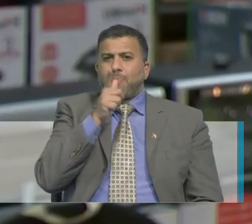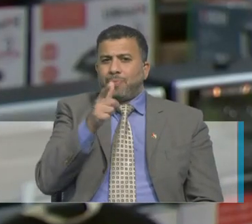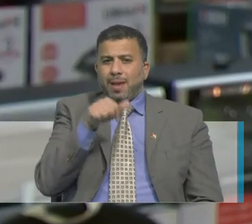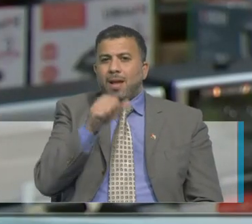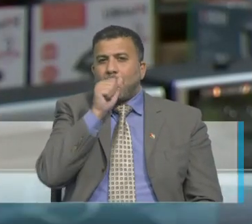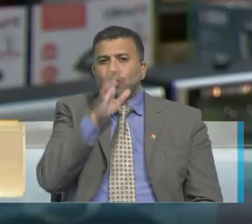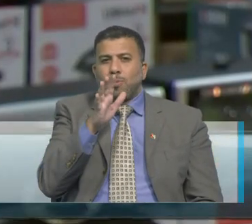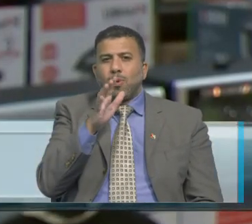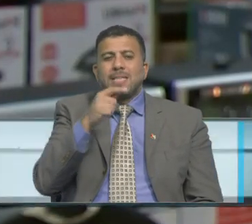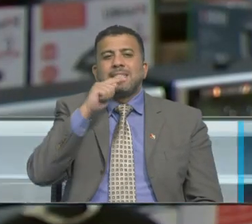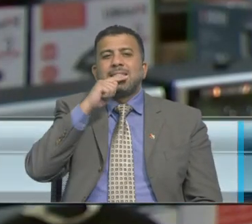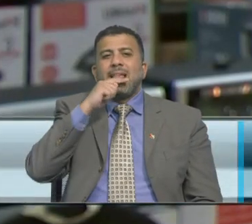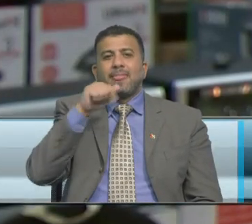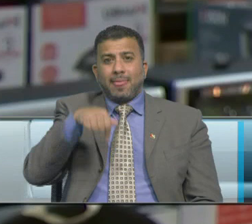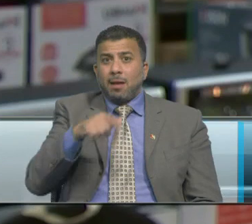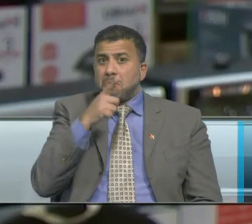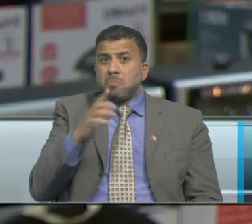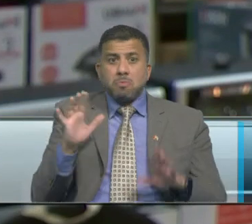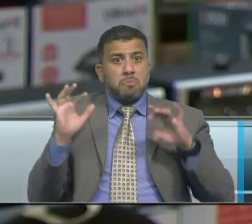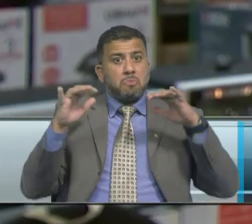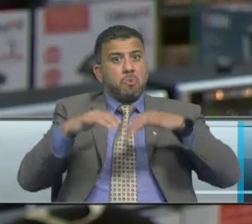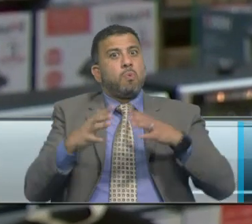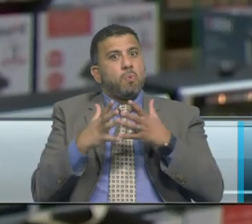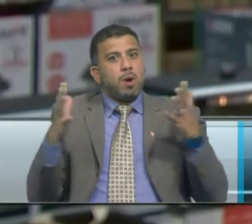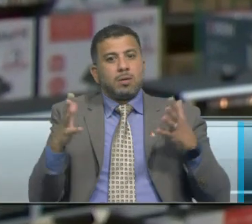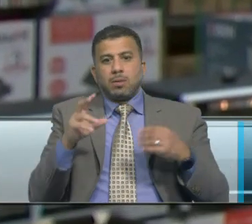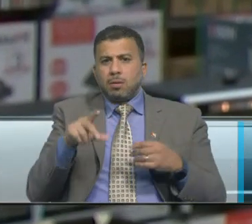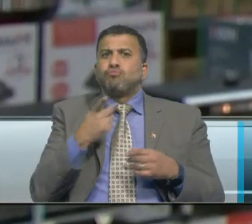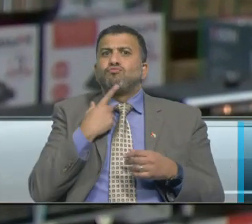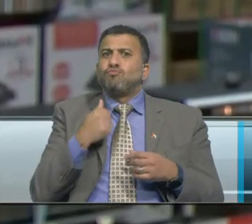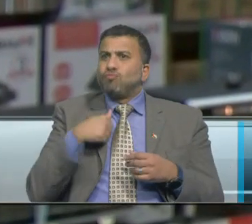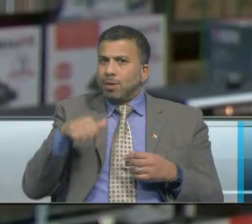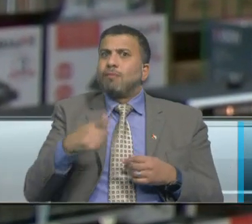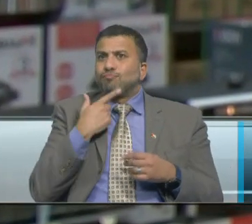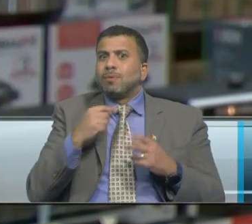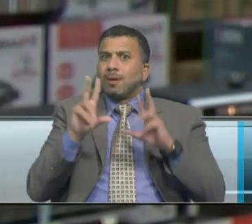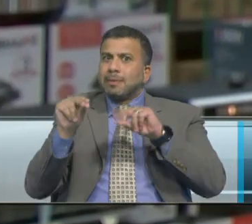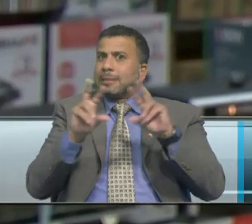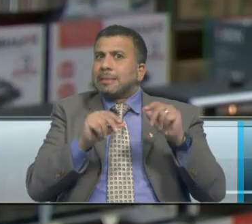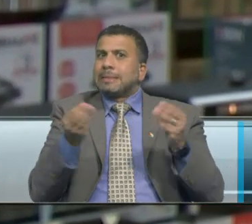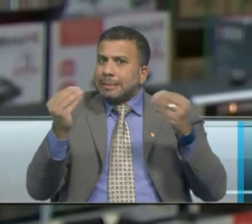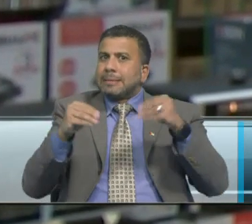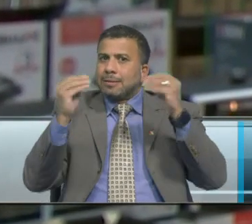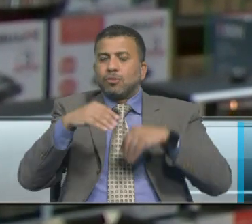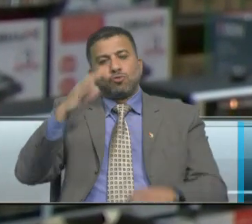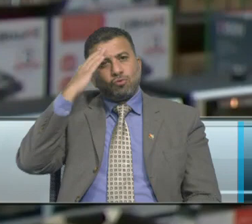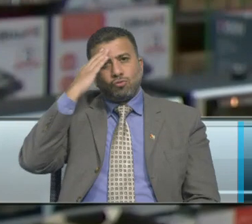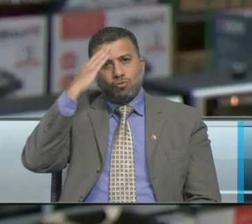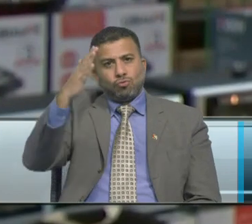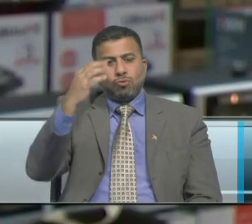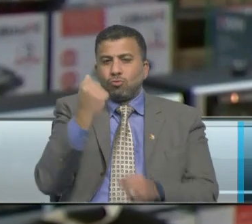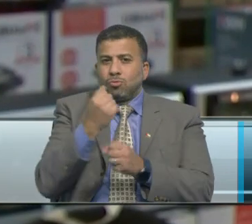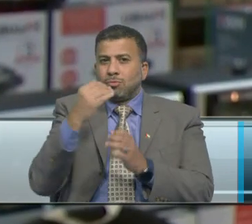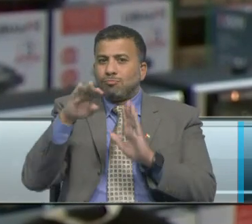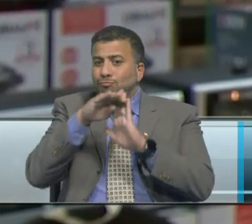نجاح عليه، والمنطقة الوسطى بشكل عام تحتاج لمعارض نفس هذه، ونوجه رسالة شكر حقيقة للي قايمين على